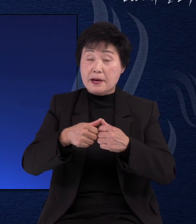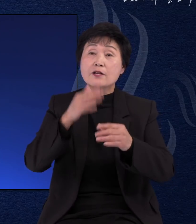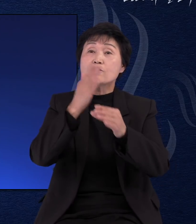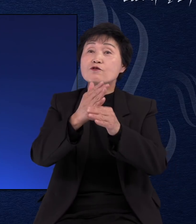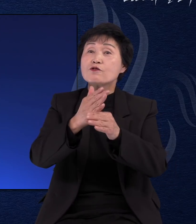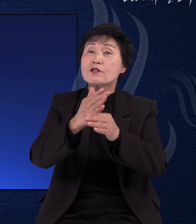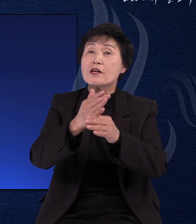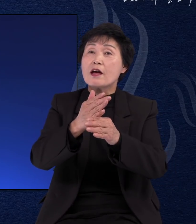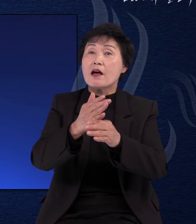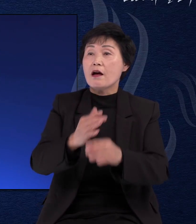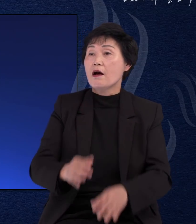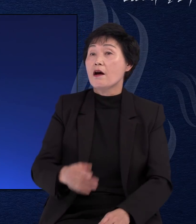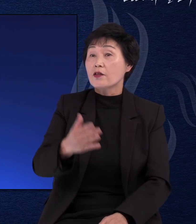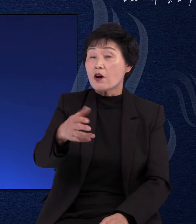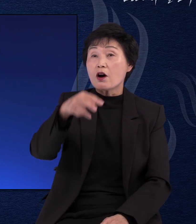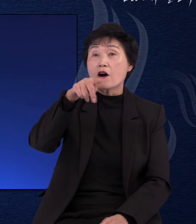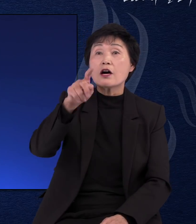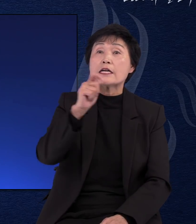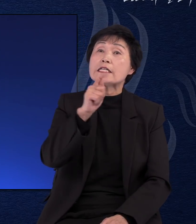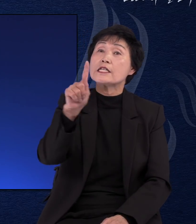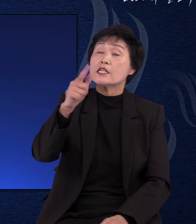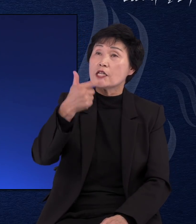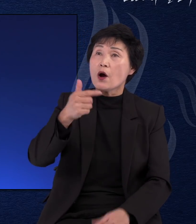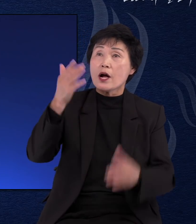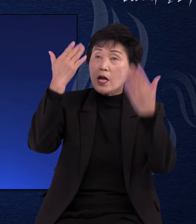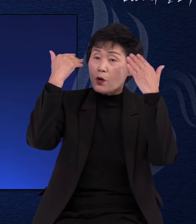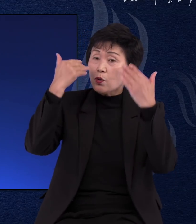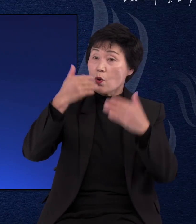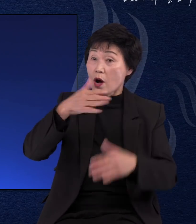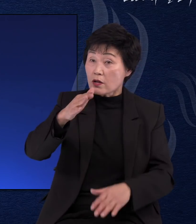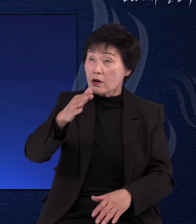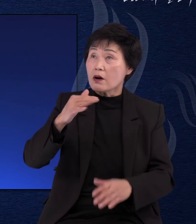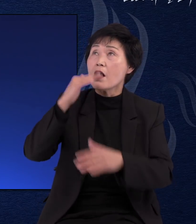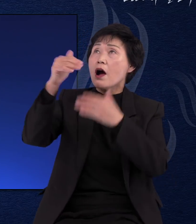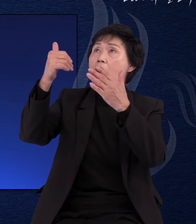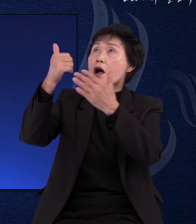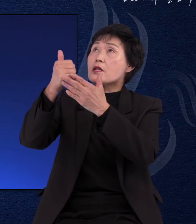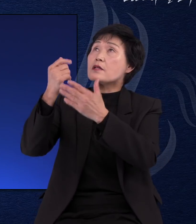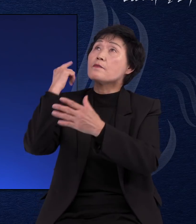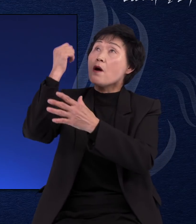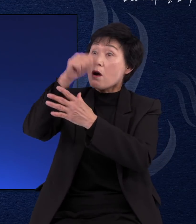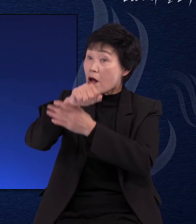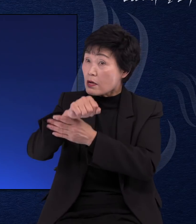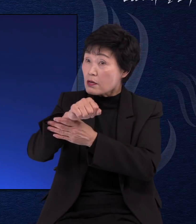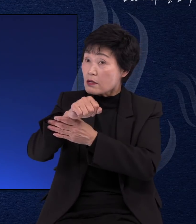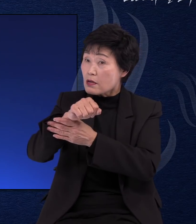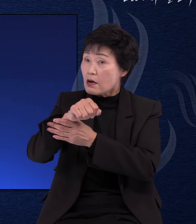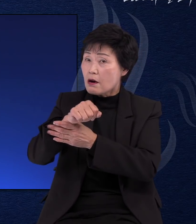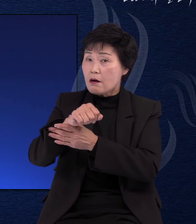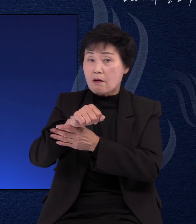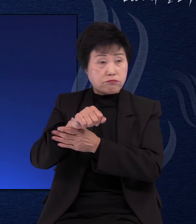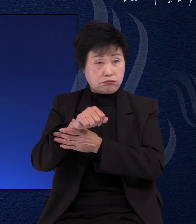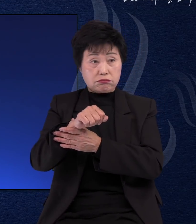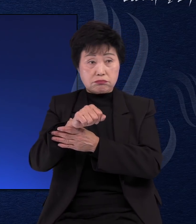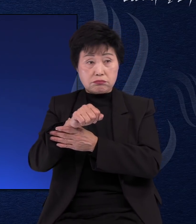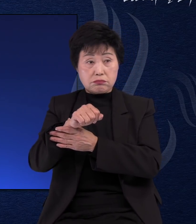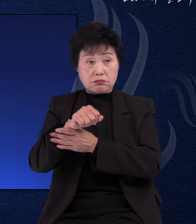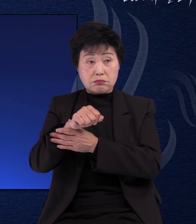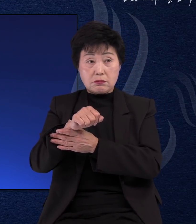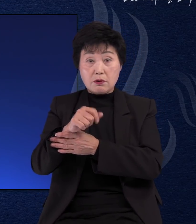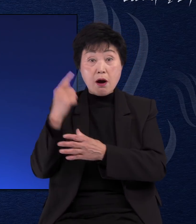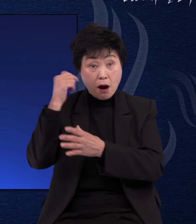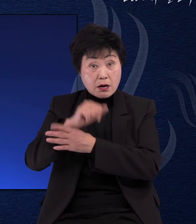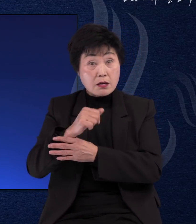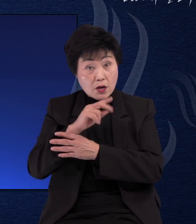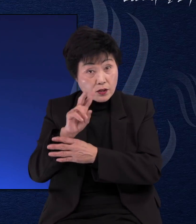합니다. 너 그럼 사관학교 가는 거 하나님한테 허락 맡았냐? 아니, 그것도 허락 받고 가야 된다. 내일 아침부터 우리